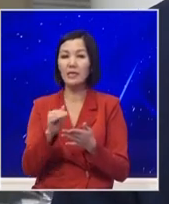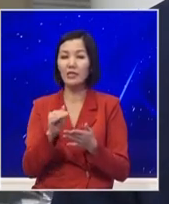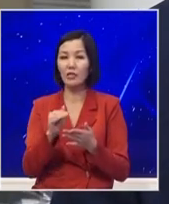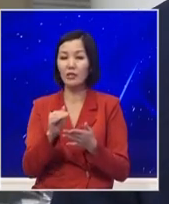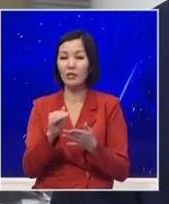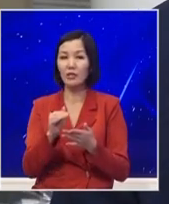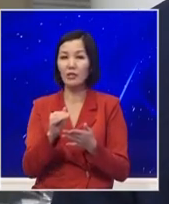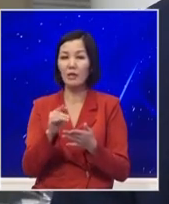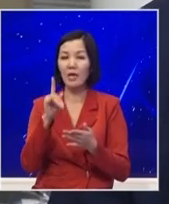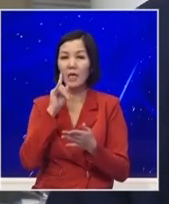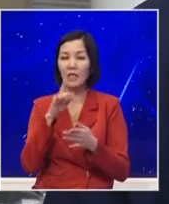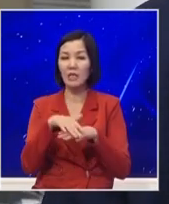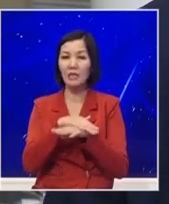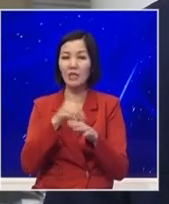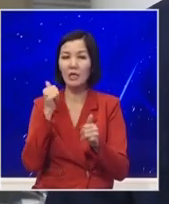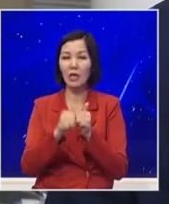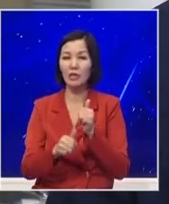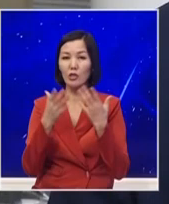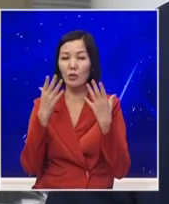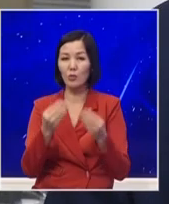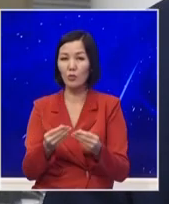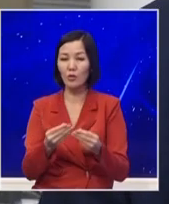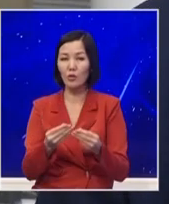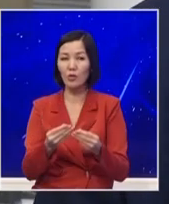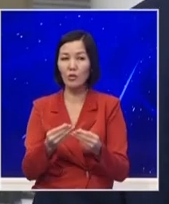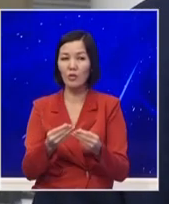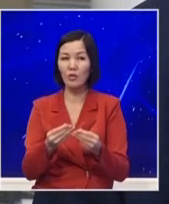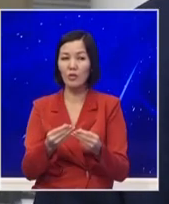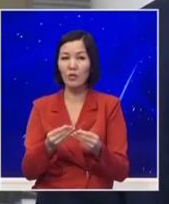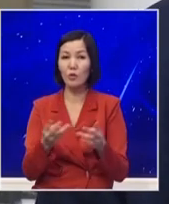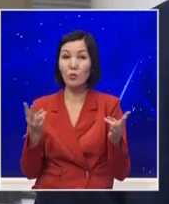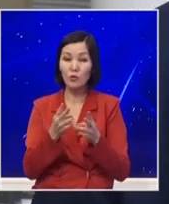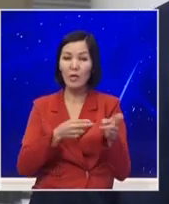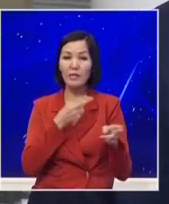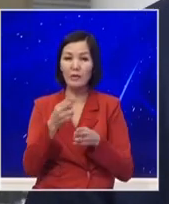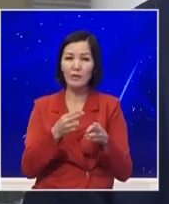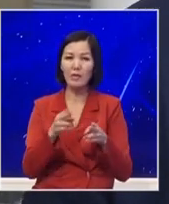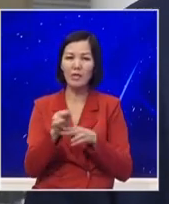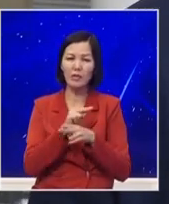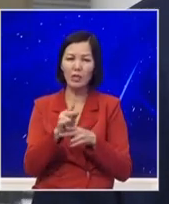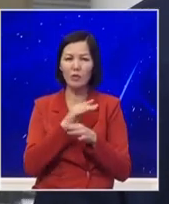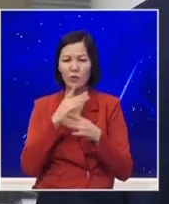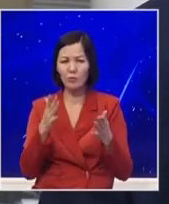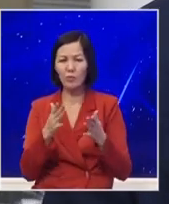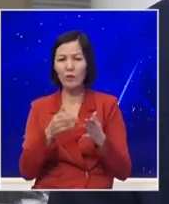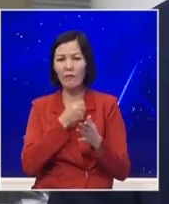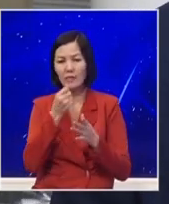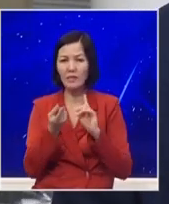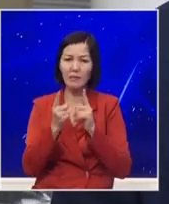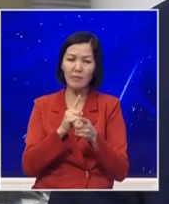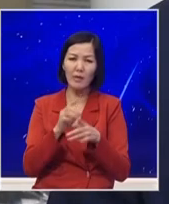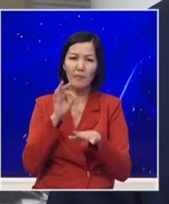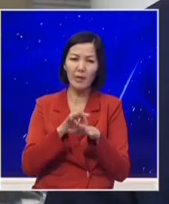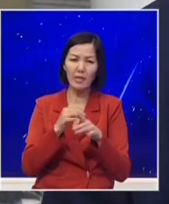несколько тысяч казахстанцев ежегодно, это в год имеется в виду, нуждаются в такой операции. Причин очень много, это и возрастные изменения, и